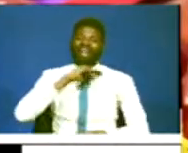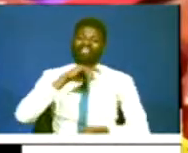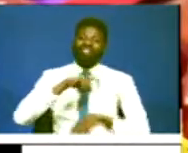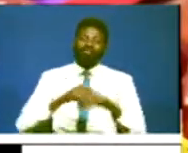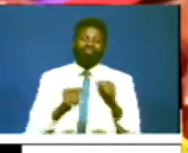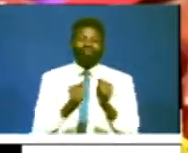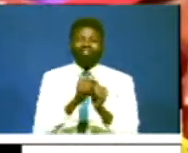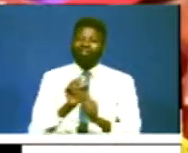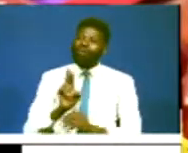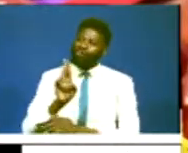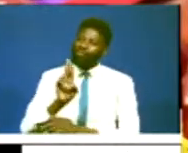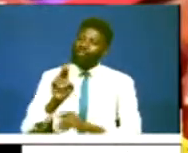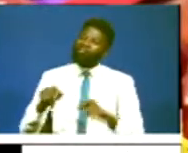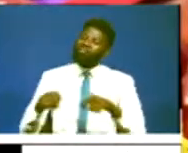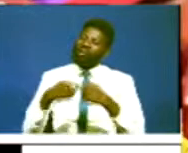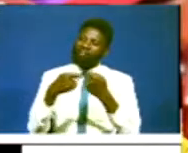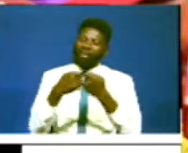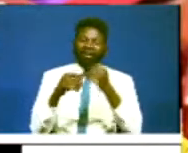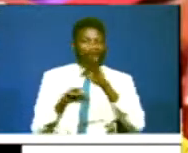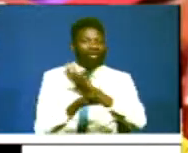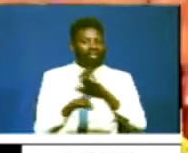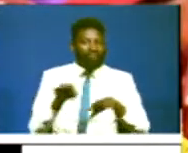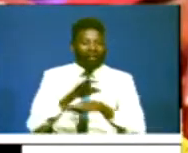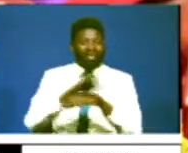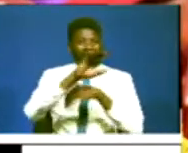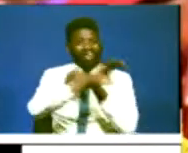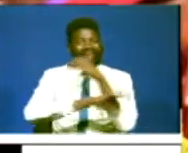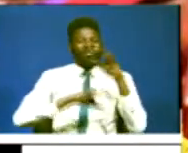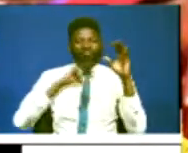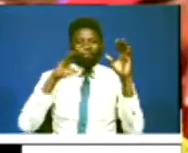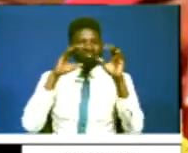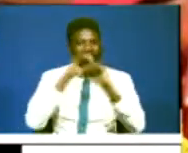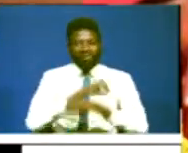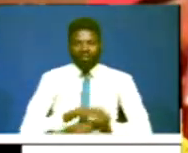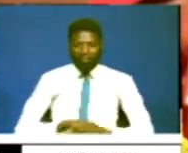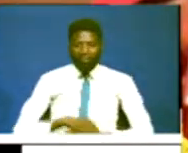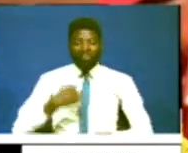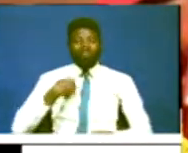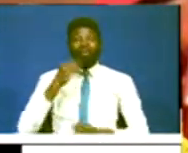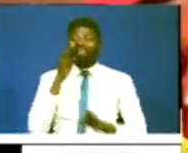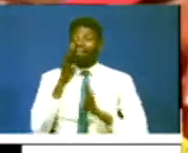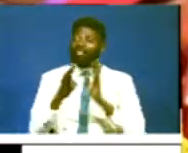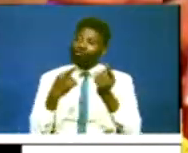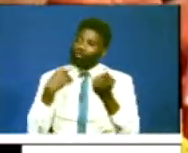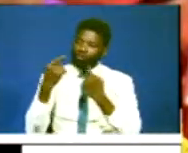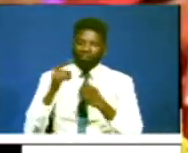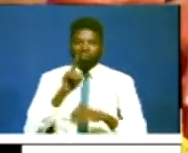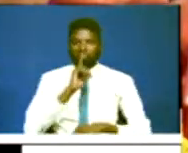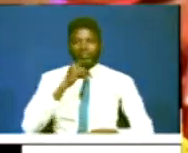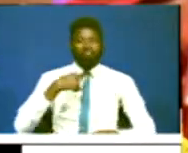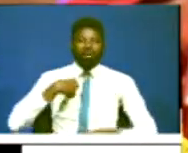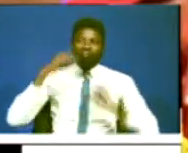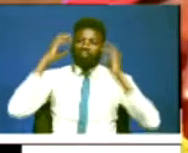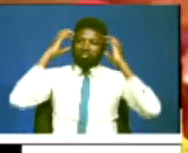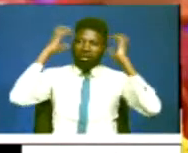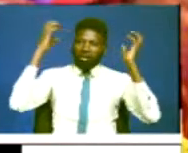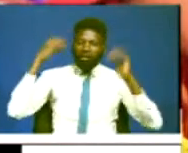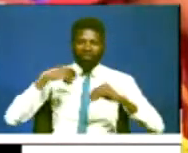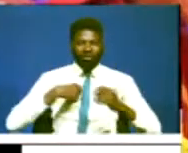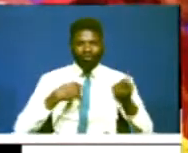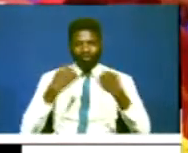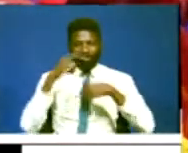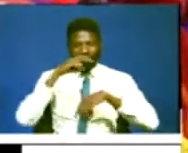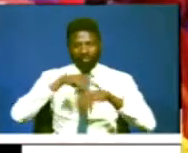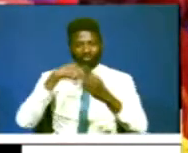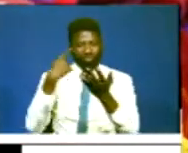everything. Mkatuwashia nchi hakuna chochote. Nikasema pale Kasarani, mkasema mimi ni mjeuri. Ati nisiongee mbele ya wazungu. Kwani